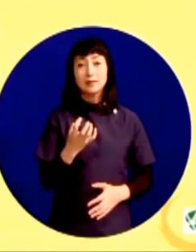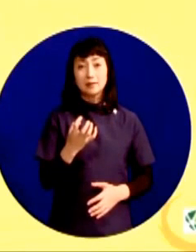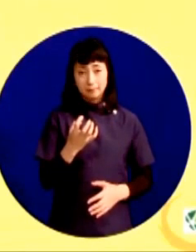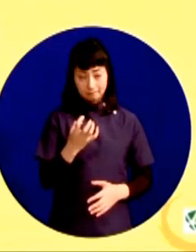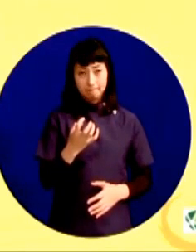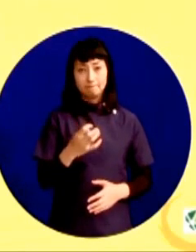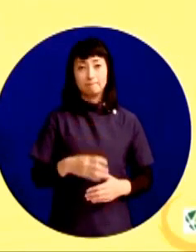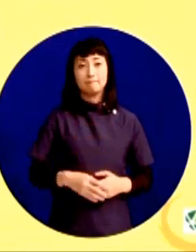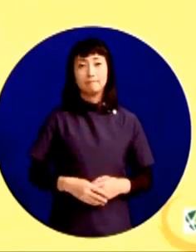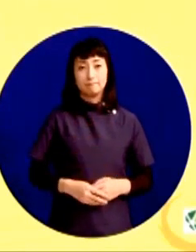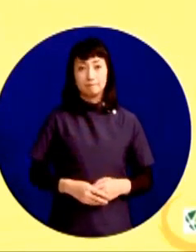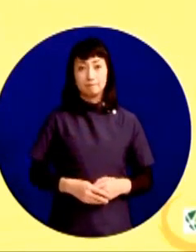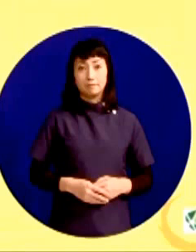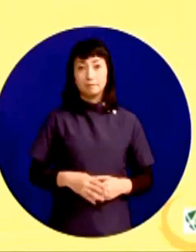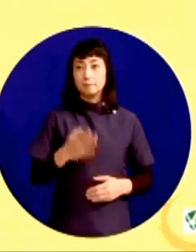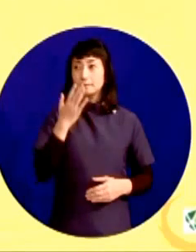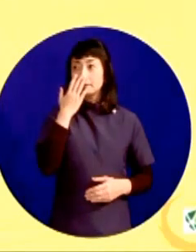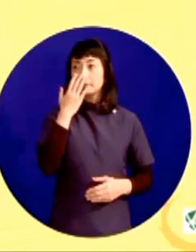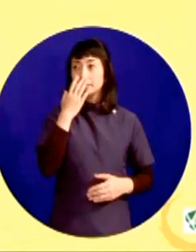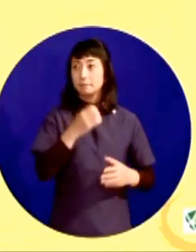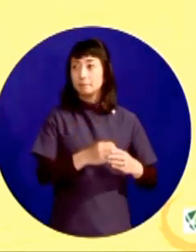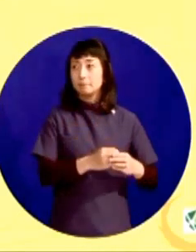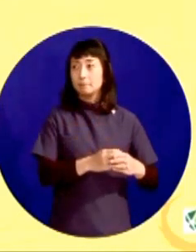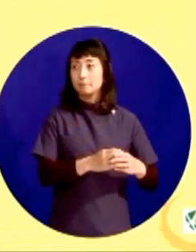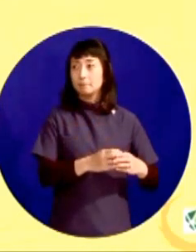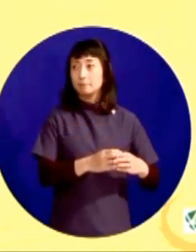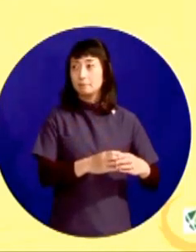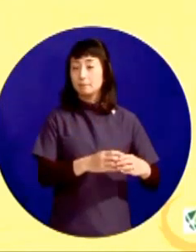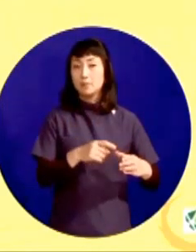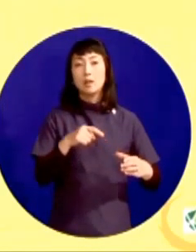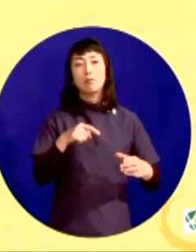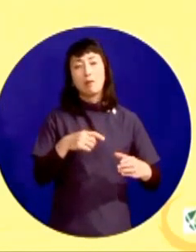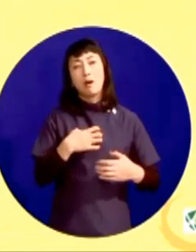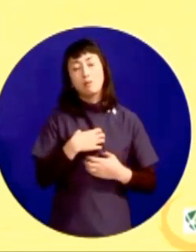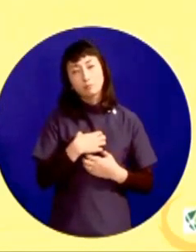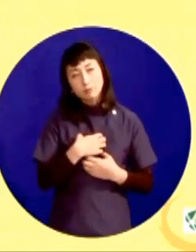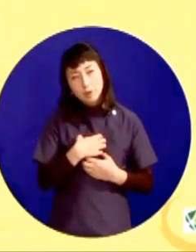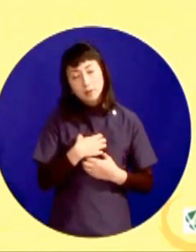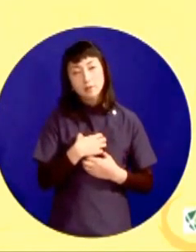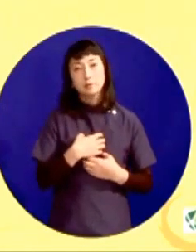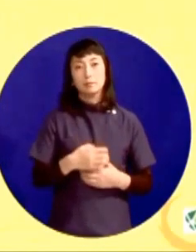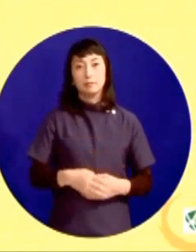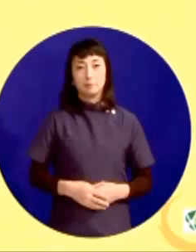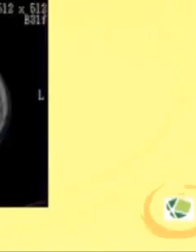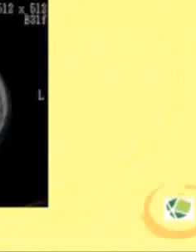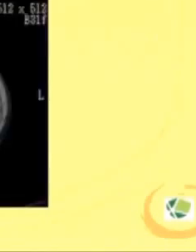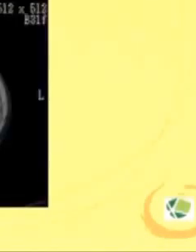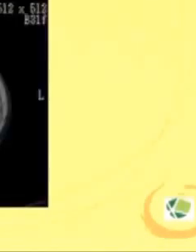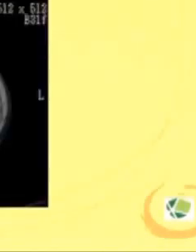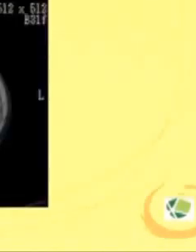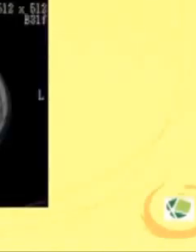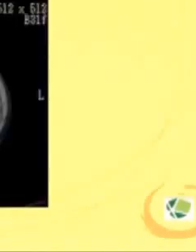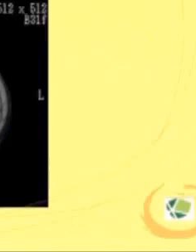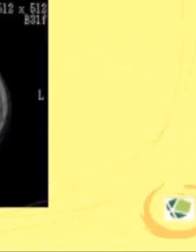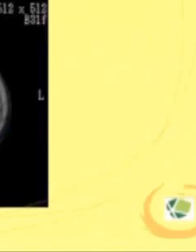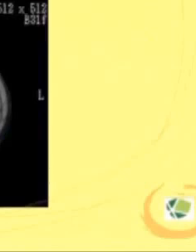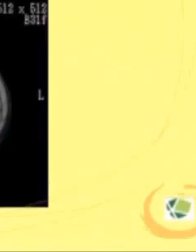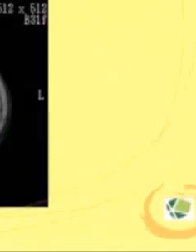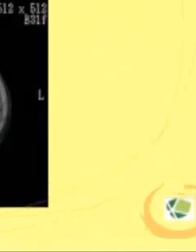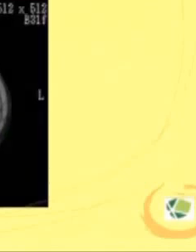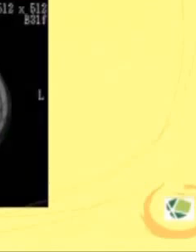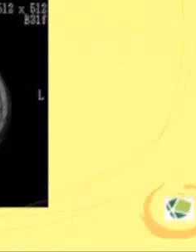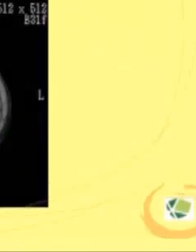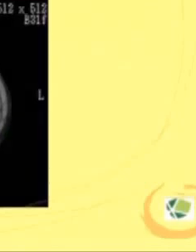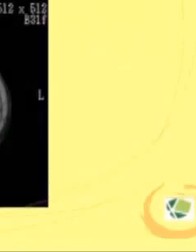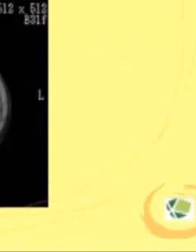は症状がありませんので痛みがないからと言ってほっておかないでくださいこれがCT検査